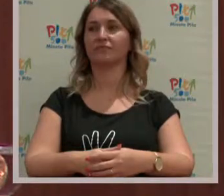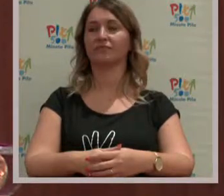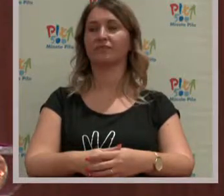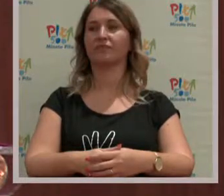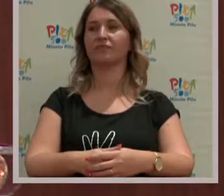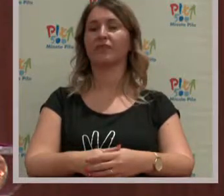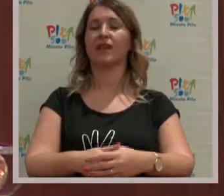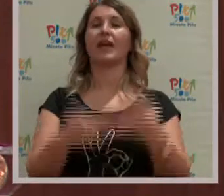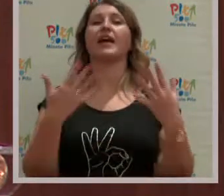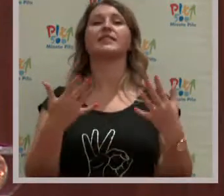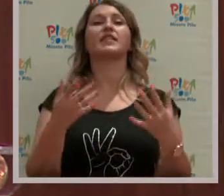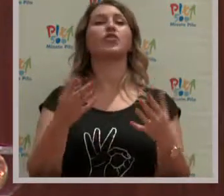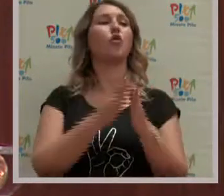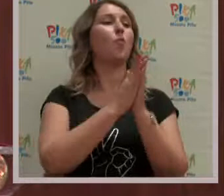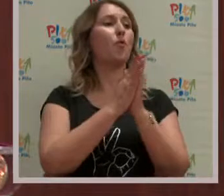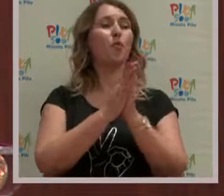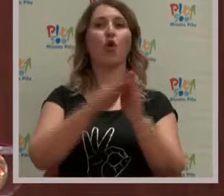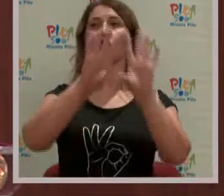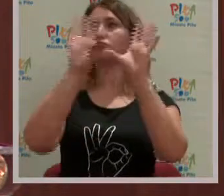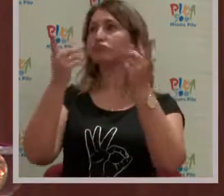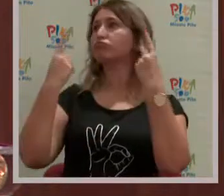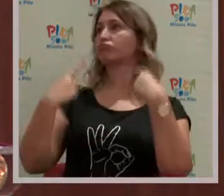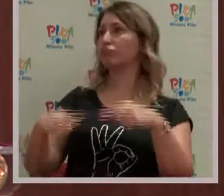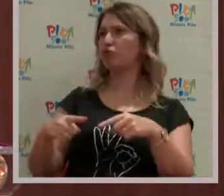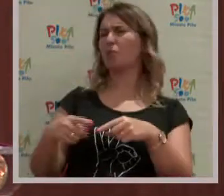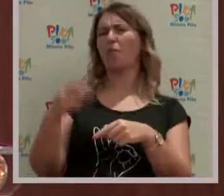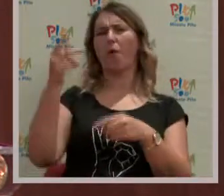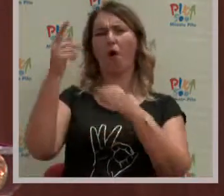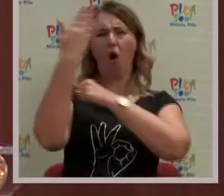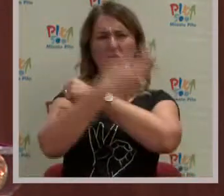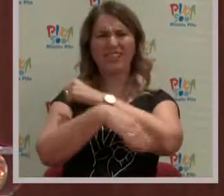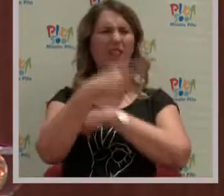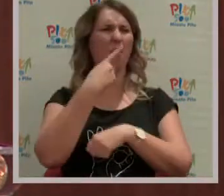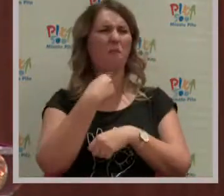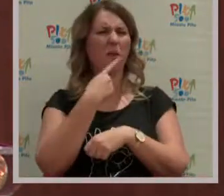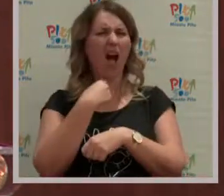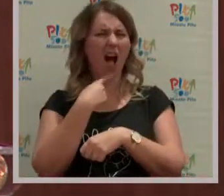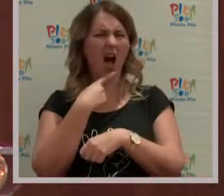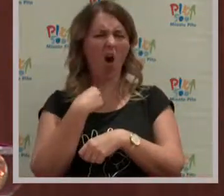fanów żużla. Ostatnio trochę mało nas było na meczu.